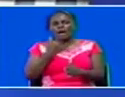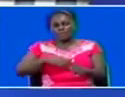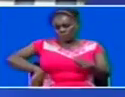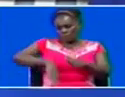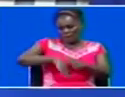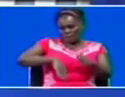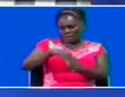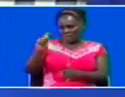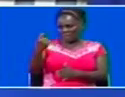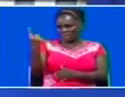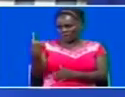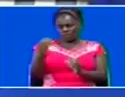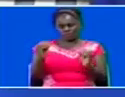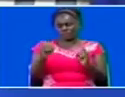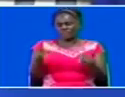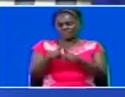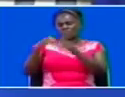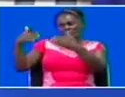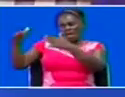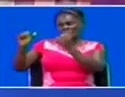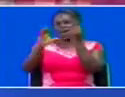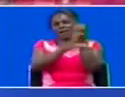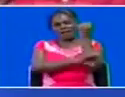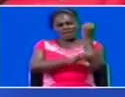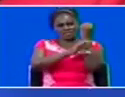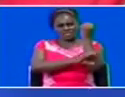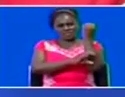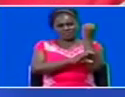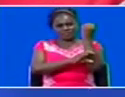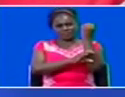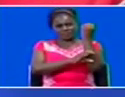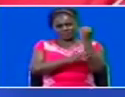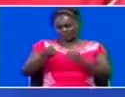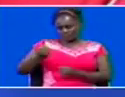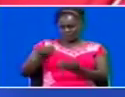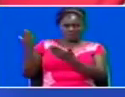si ya Kenya peke yake, ya majuu pia nataka kucheza boli ya majuu. Mwana Halima